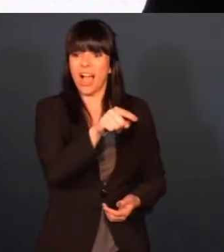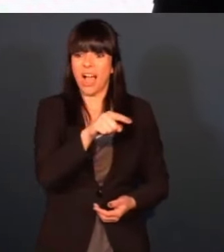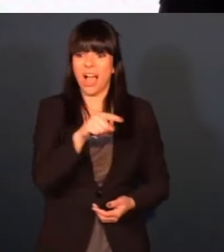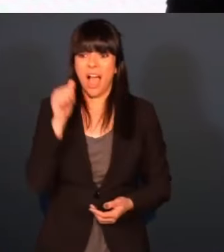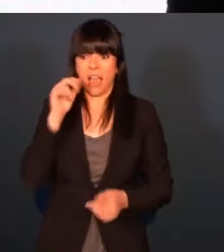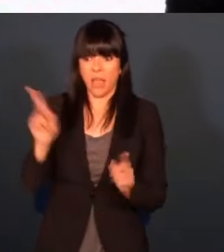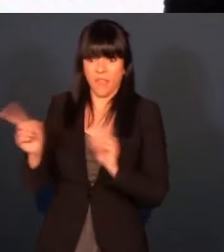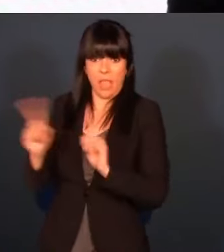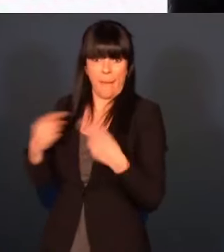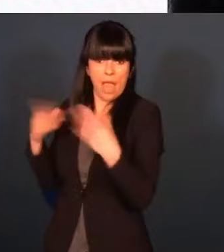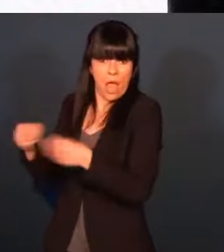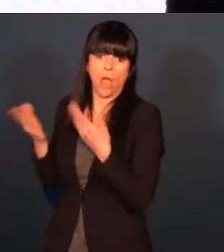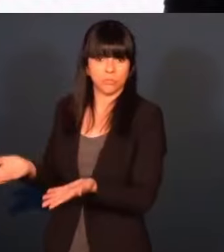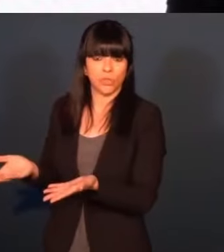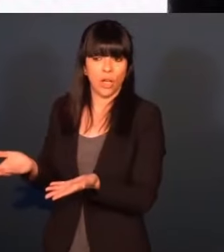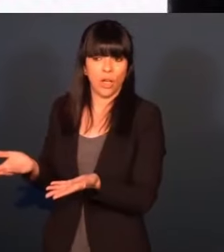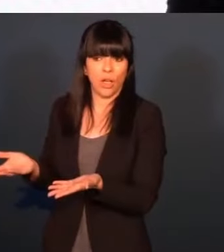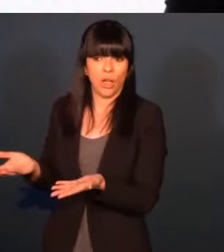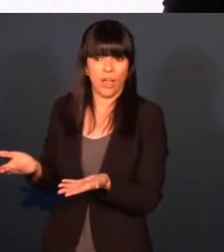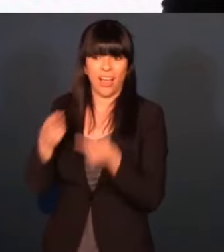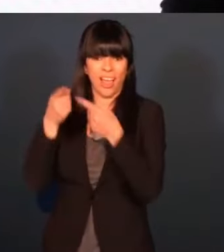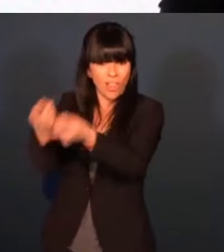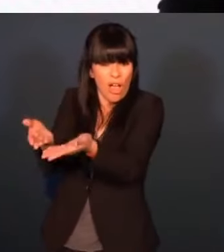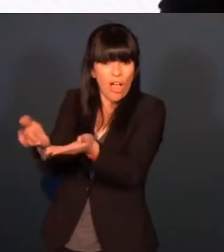бяло. Или на бялото да кажеш черно, както искате.